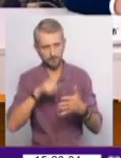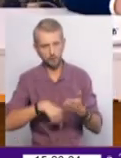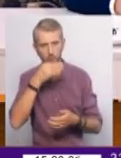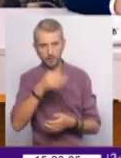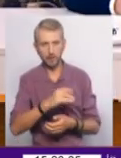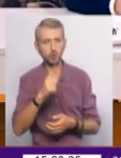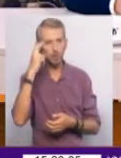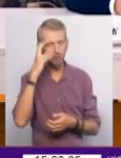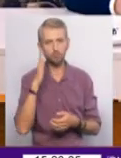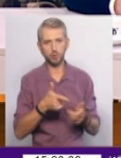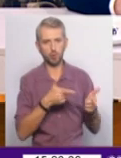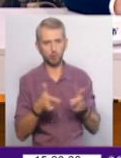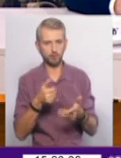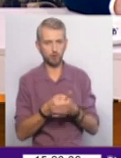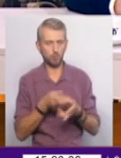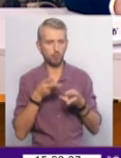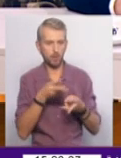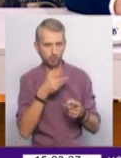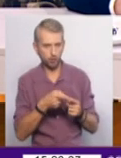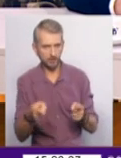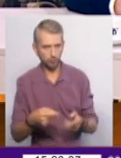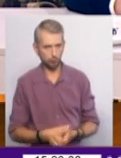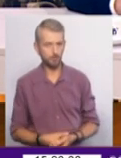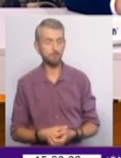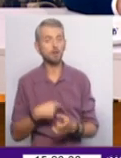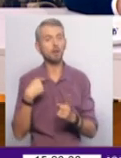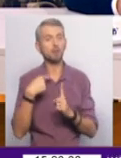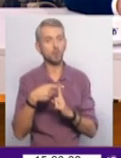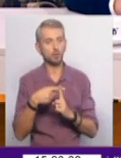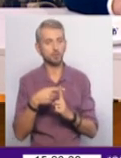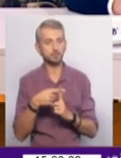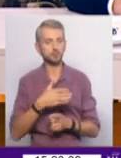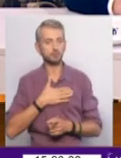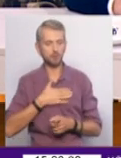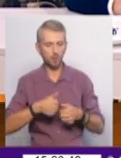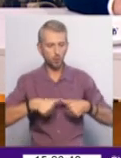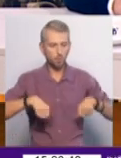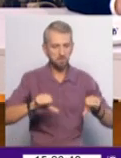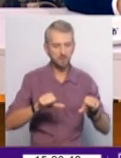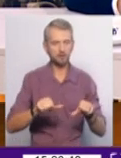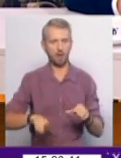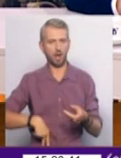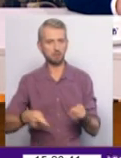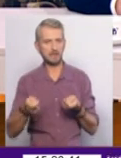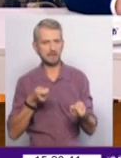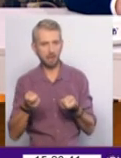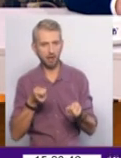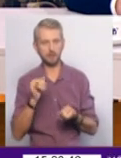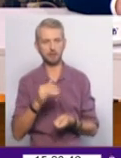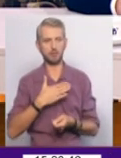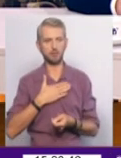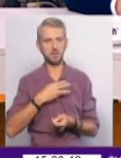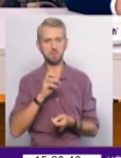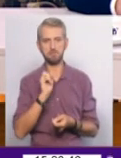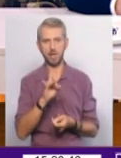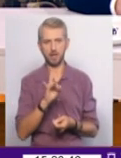що Київ буде готовий до опалювального сезону. Тим більше, що і наша комісія, і адміністрація, і наш мер